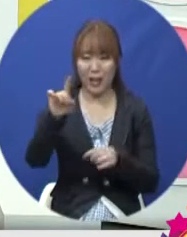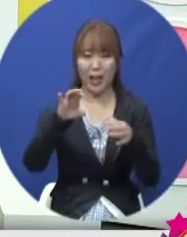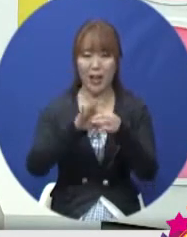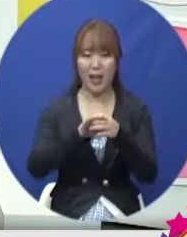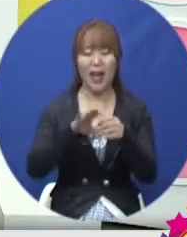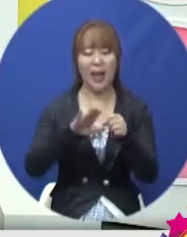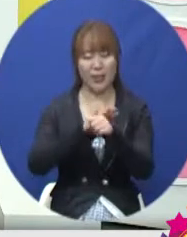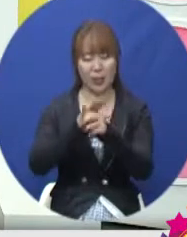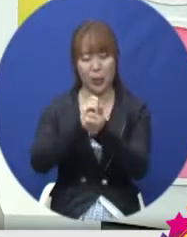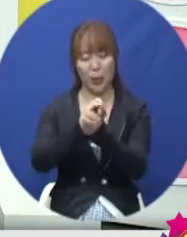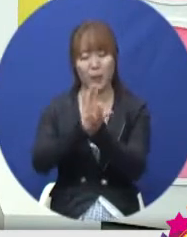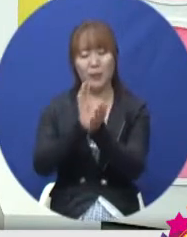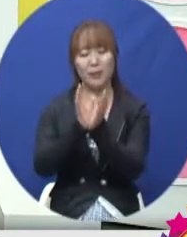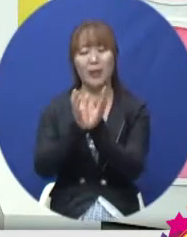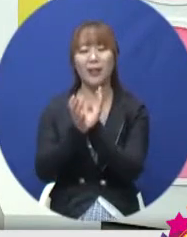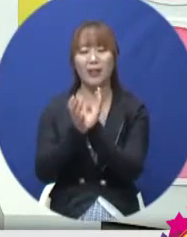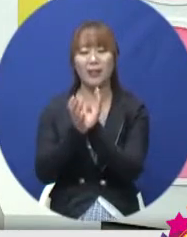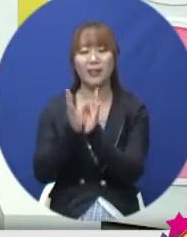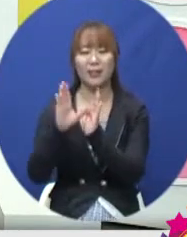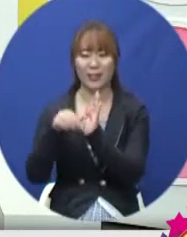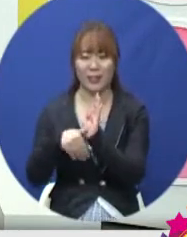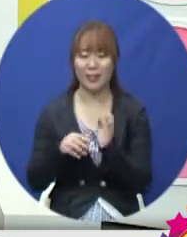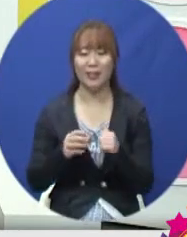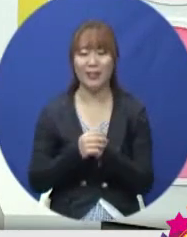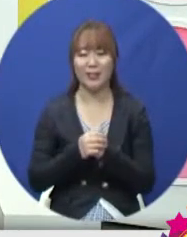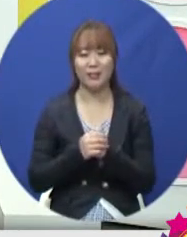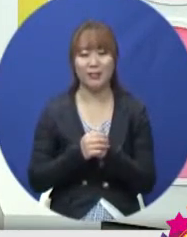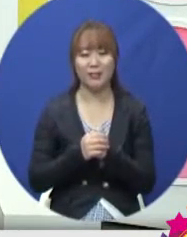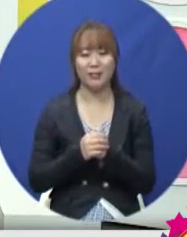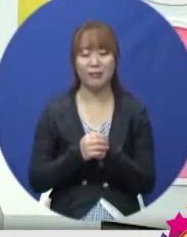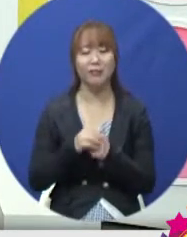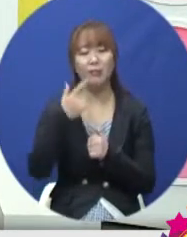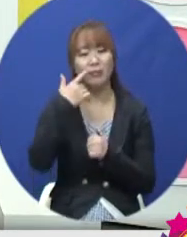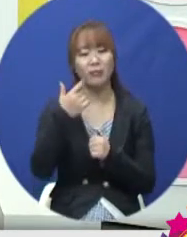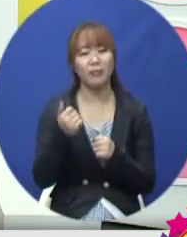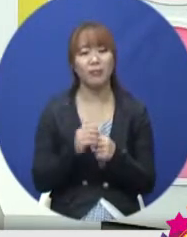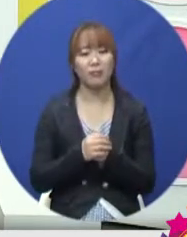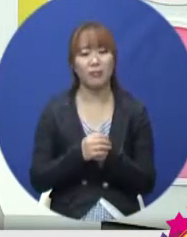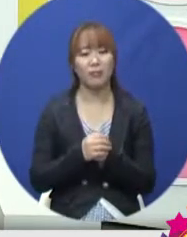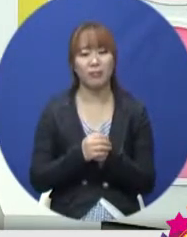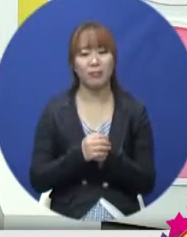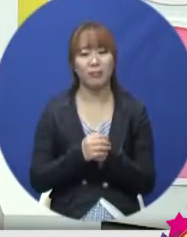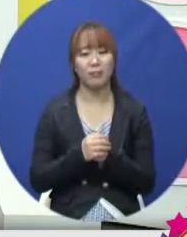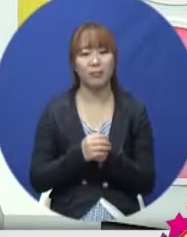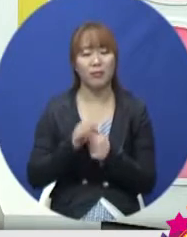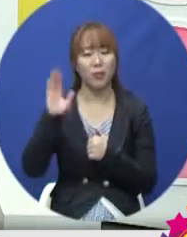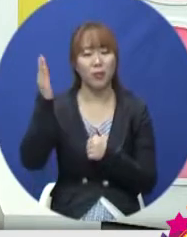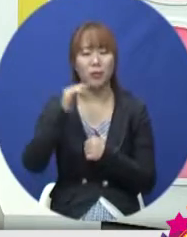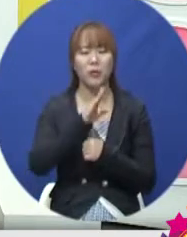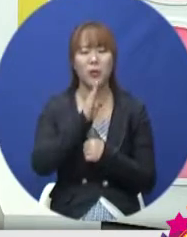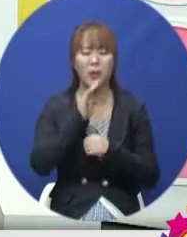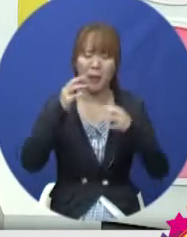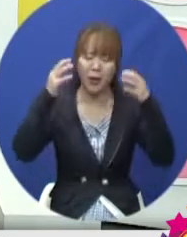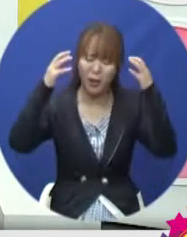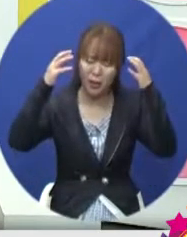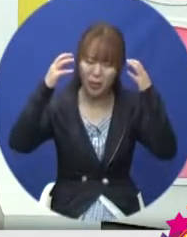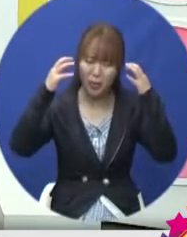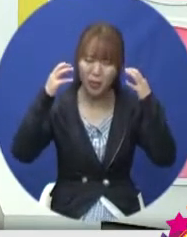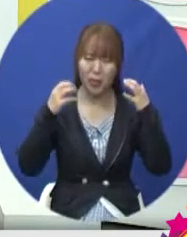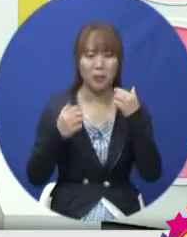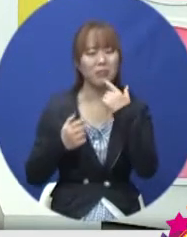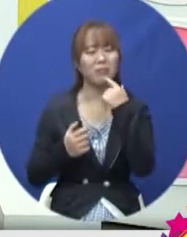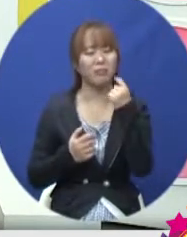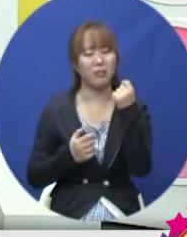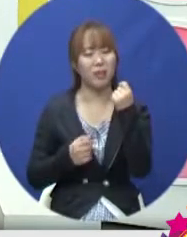한번 해볼게요. 아, 애정이 꽃피던 시절. 네. 네. 아버님. 네. 요즘 너무 더워요. 아,